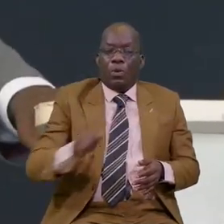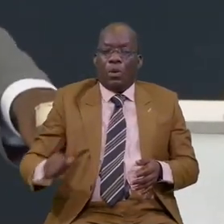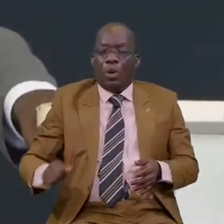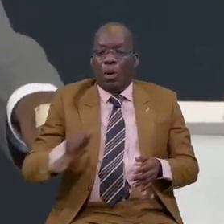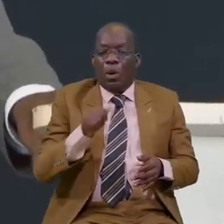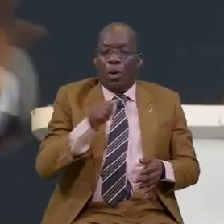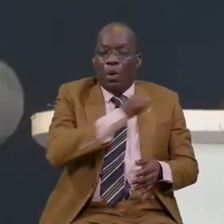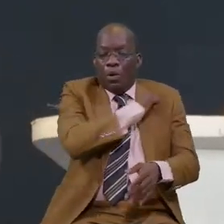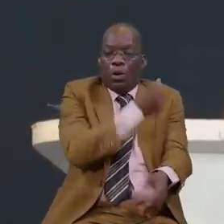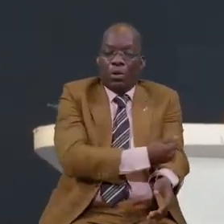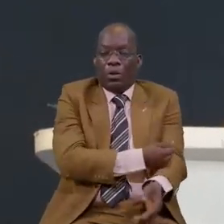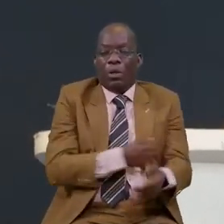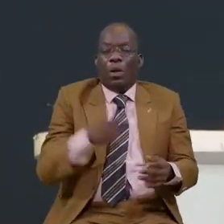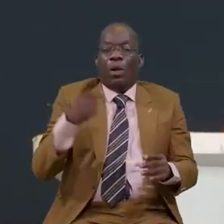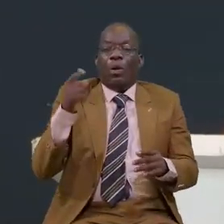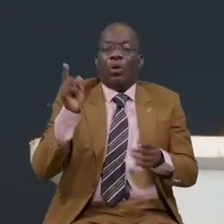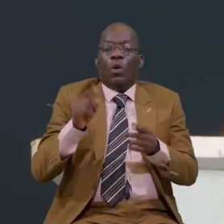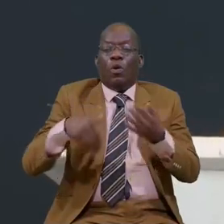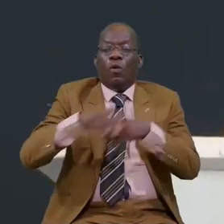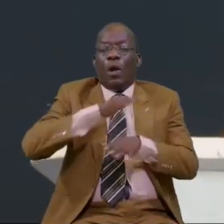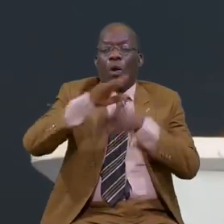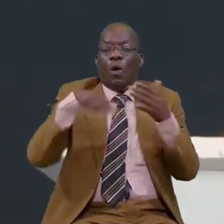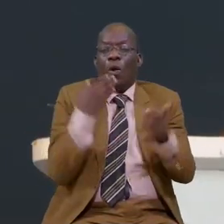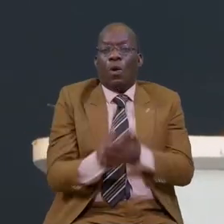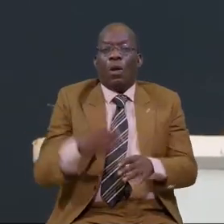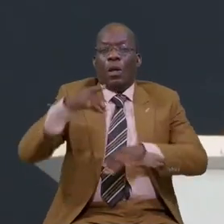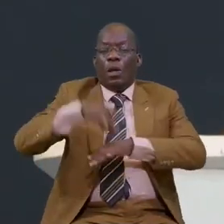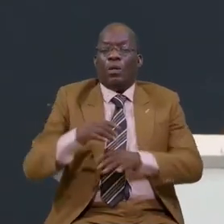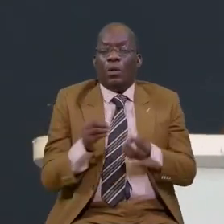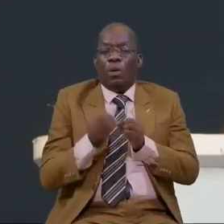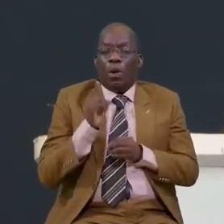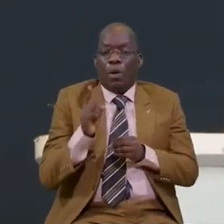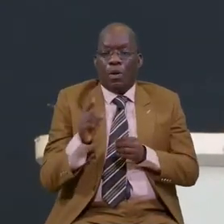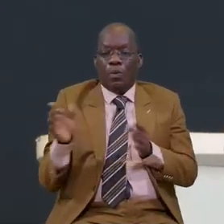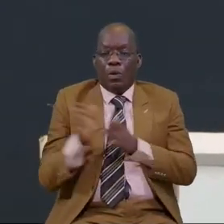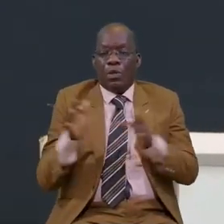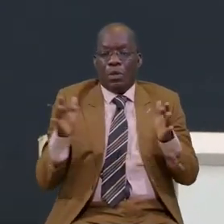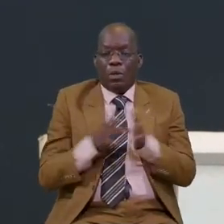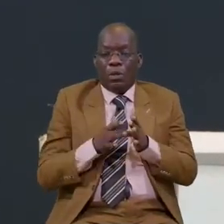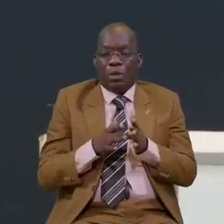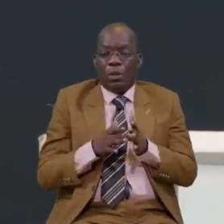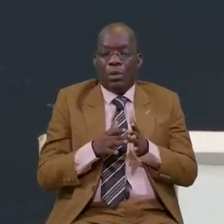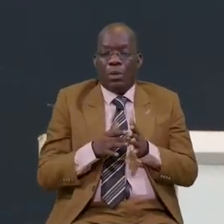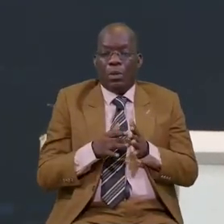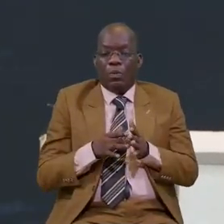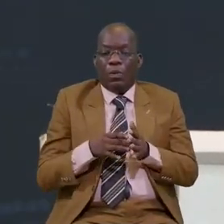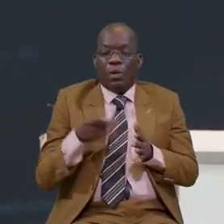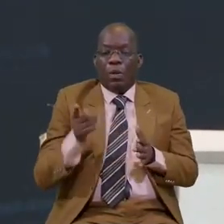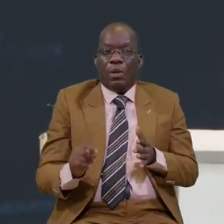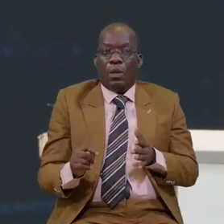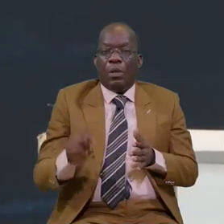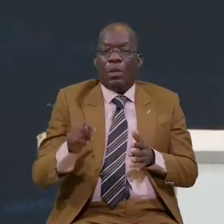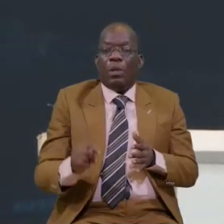de Sion, possédant l'autorité sur les extrémités de la terre. Premier point,